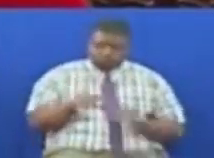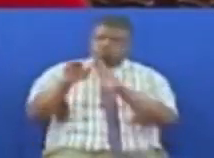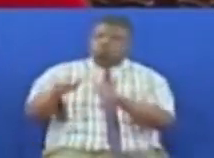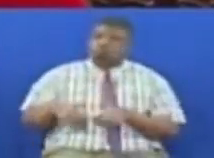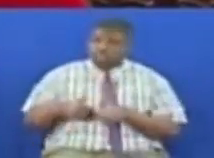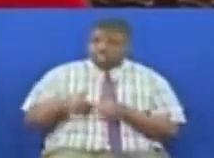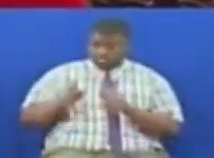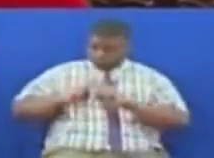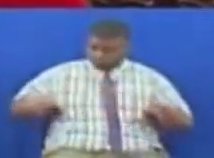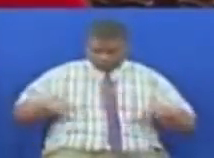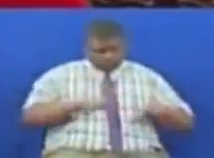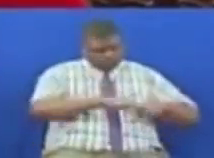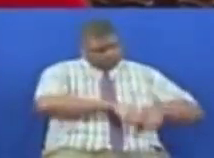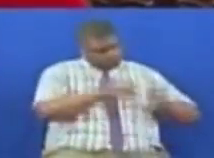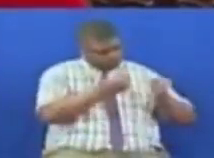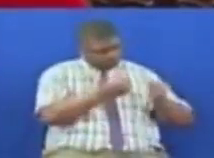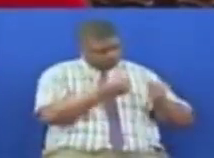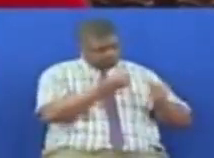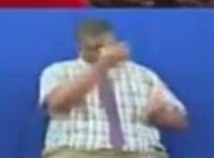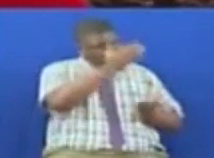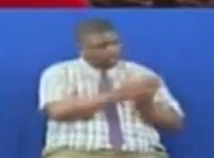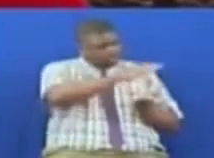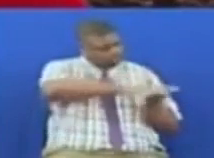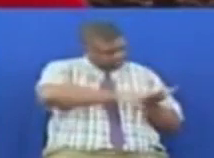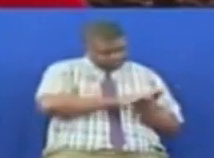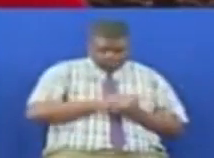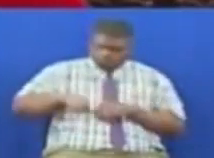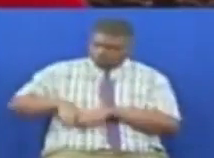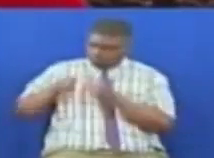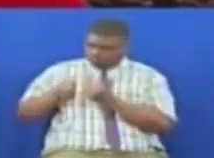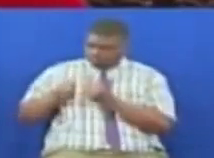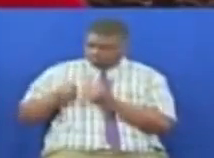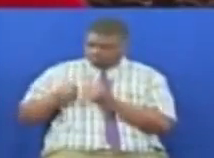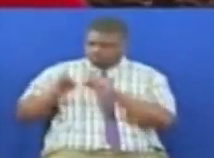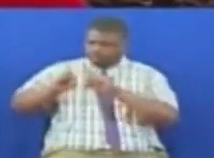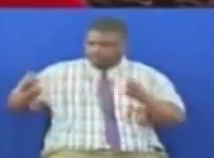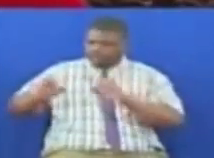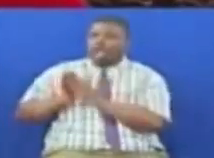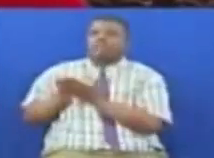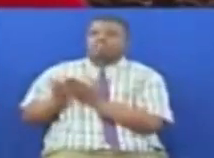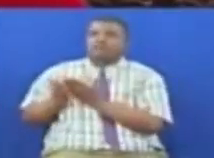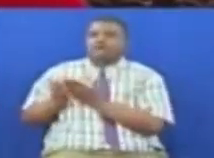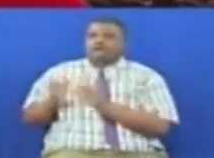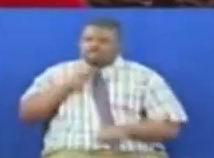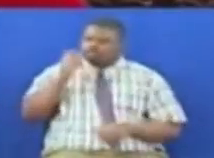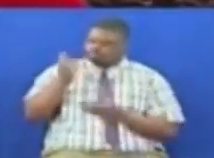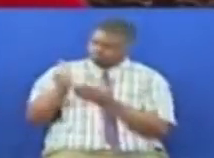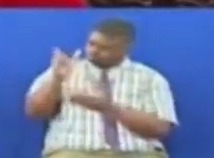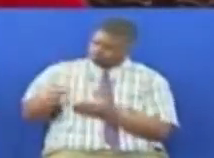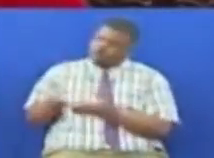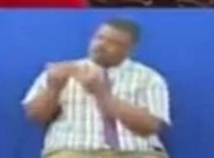ibara za katiba na uvunjifu wa haki za msingi za kikatiba. Uvunjifu wa ibara ya kikatiba unaweza kupingwa na kila mtu kwa